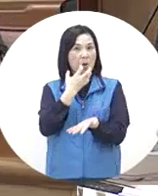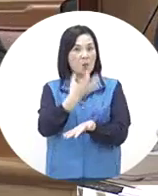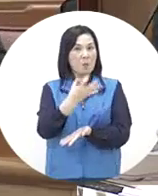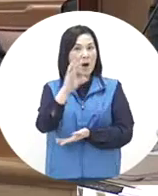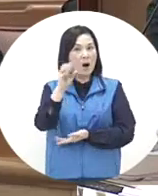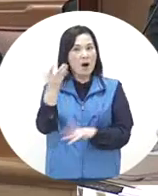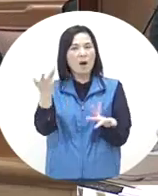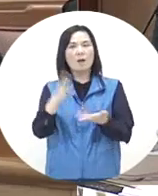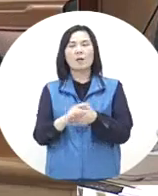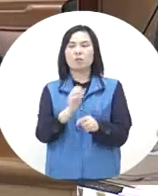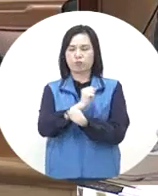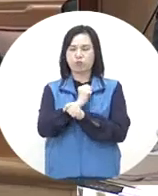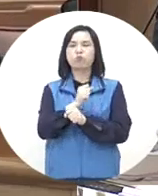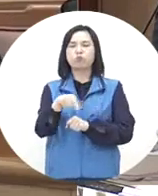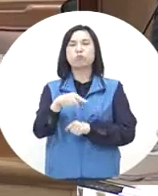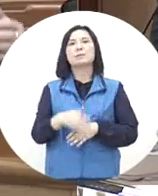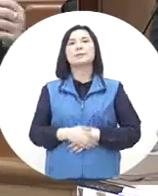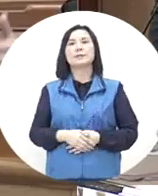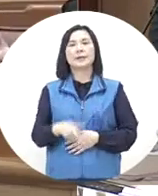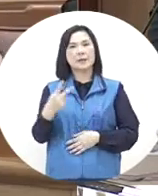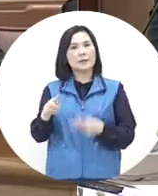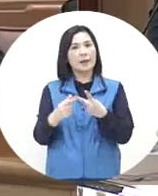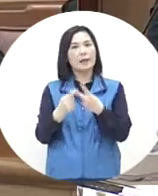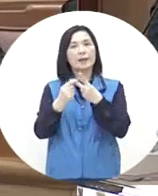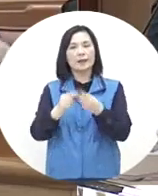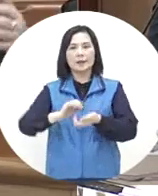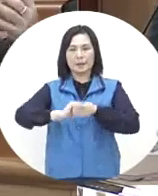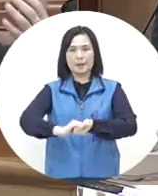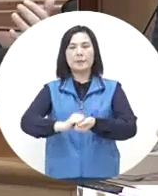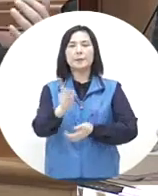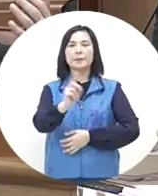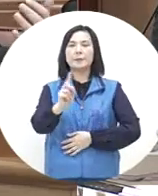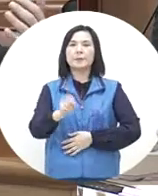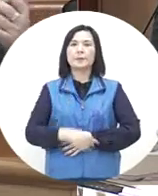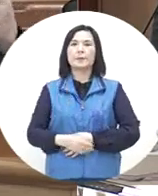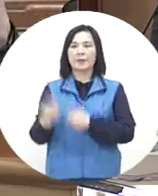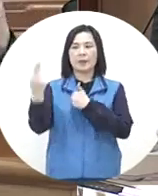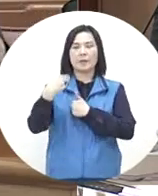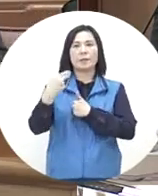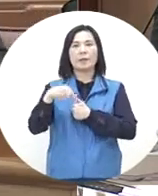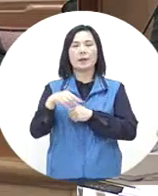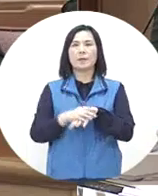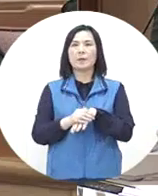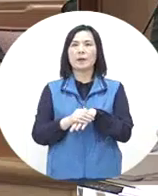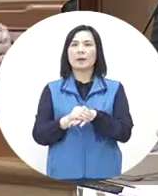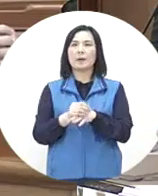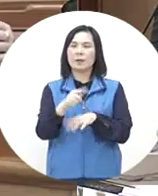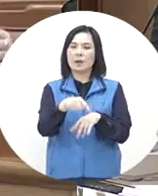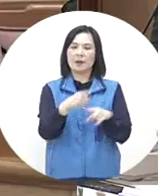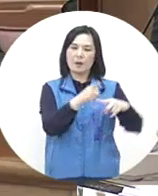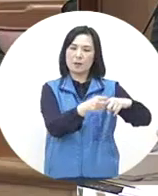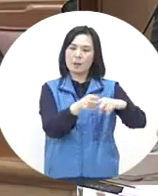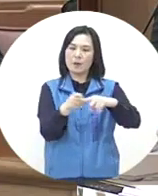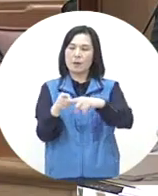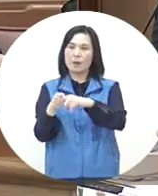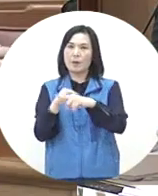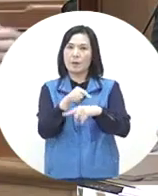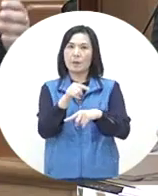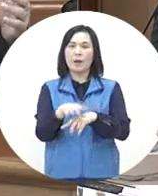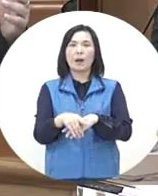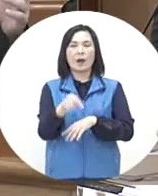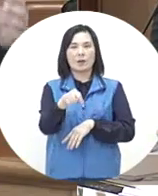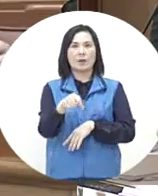那第二个是决议是说要求我们呢能够就这个几个瓶颈路口来进行短期方案。